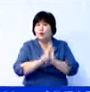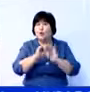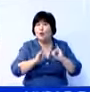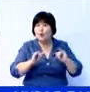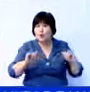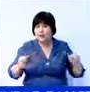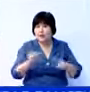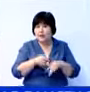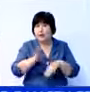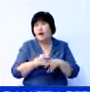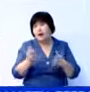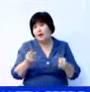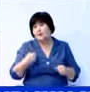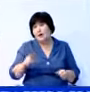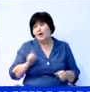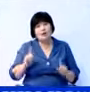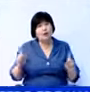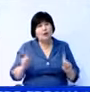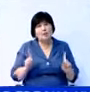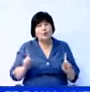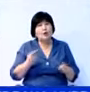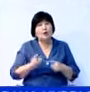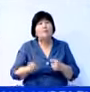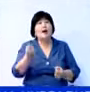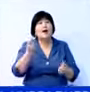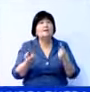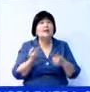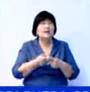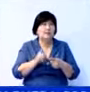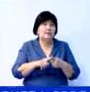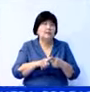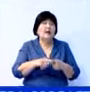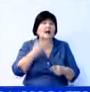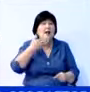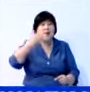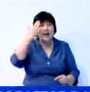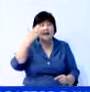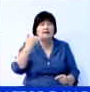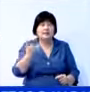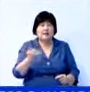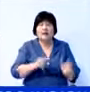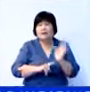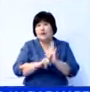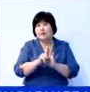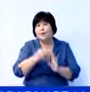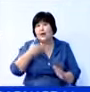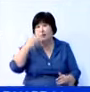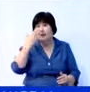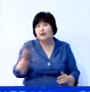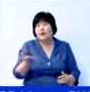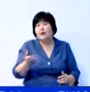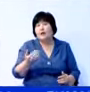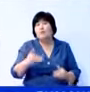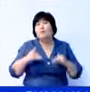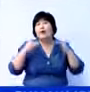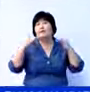этих заболеваний. Конечно, мы ожидаем, что с появлением лета, с наступлением лета и